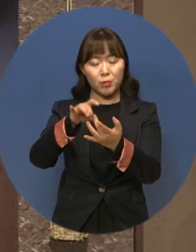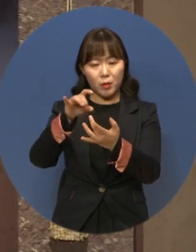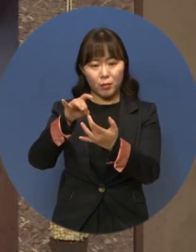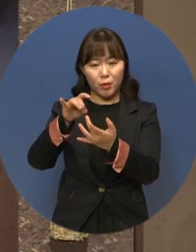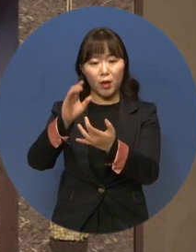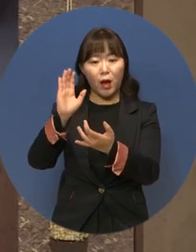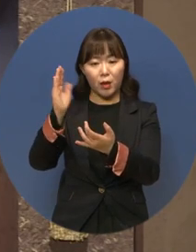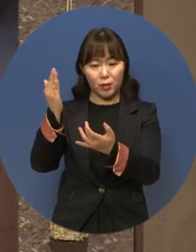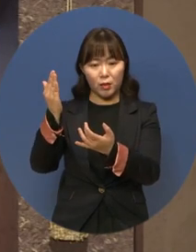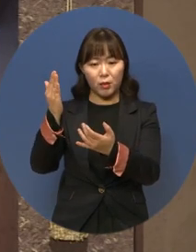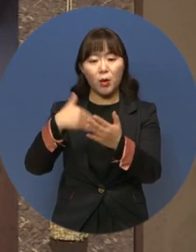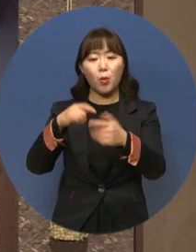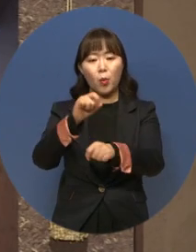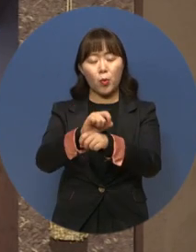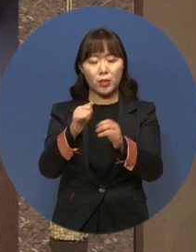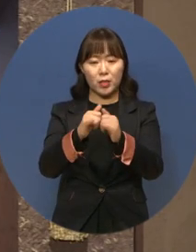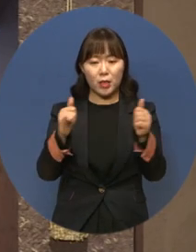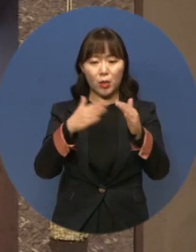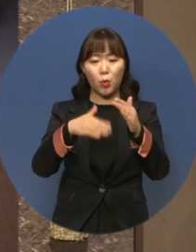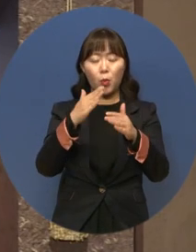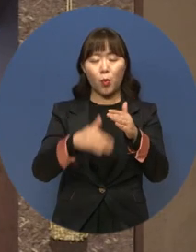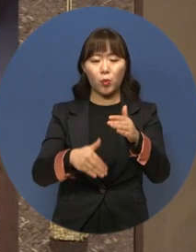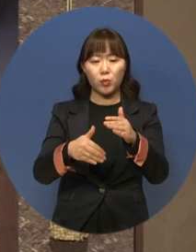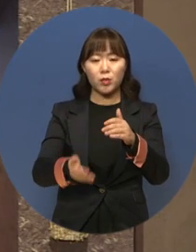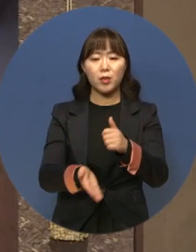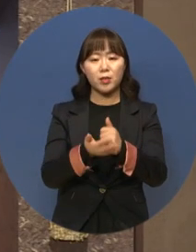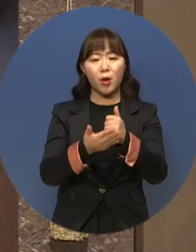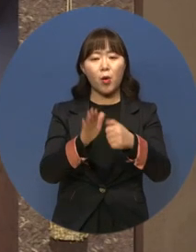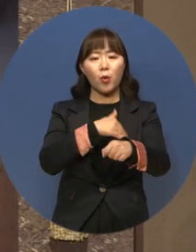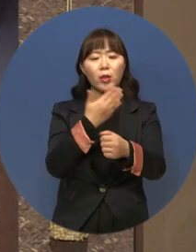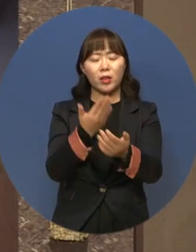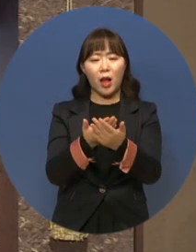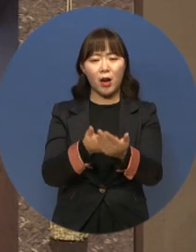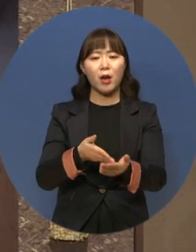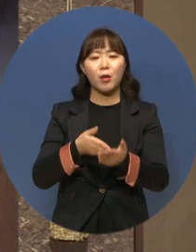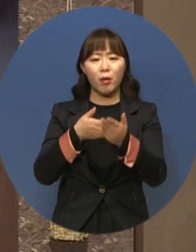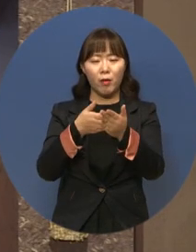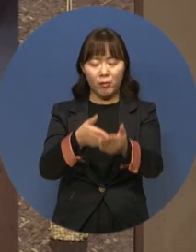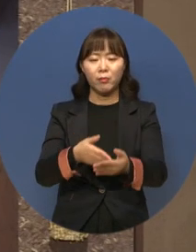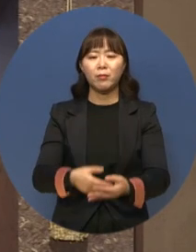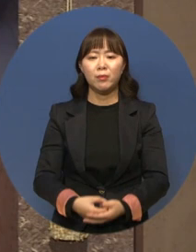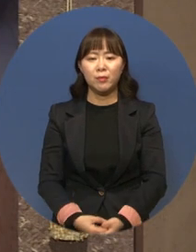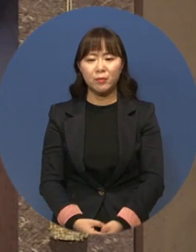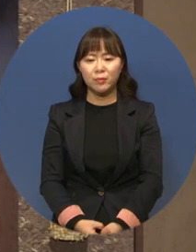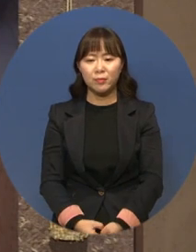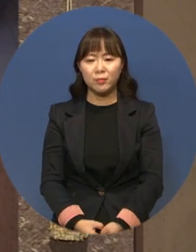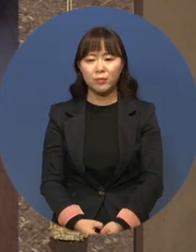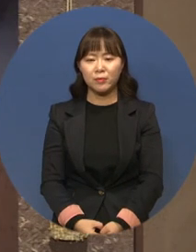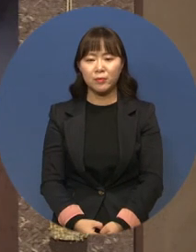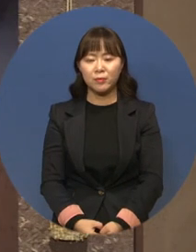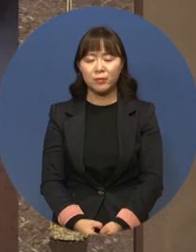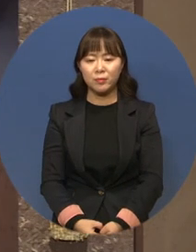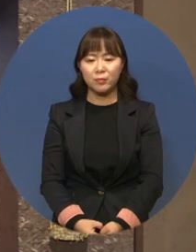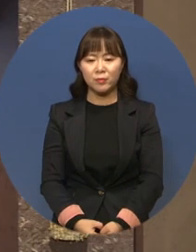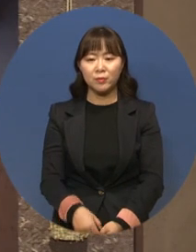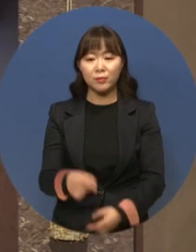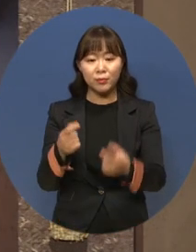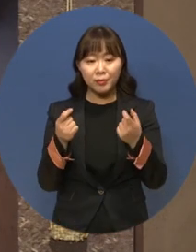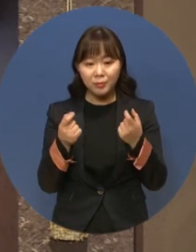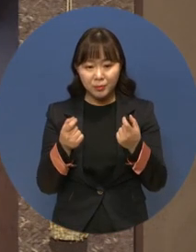그 선출직 공직자의 네. 공천권을 달라 요구하려고 해요. 예. 그런